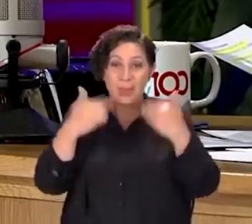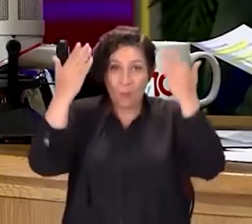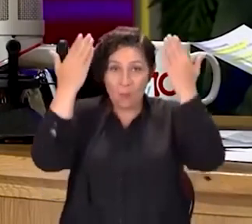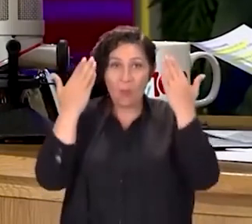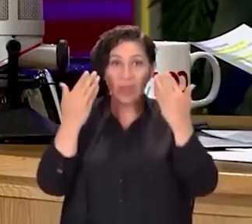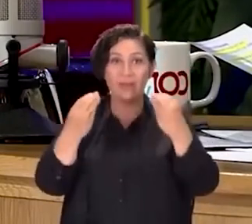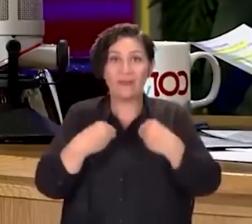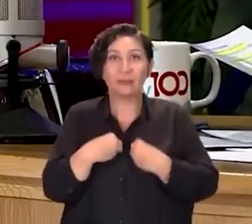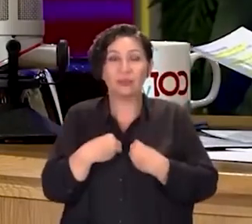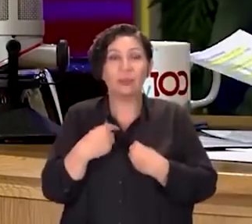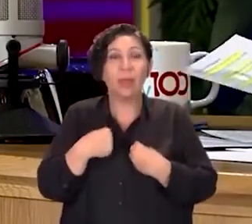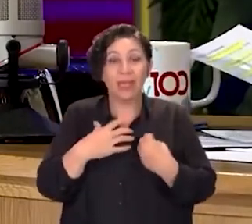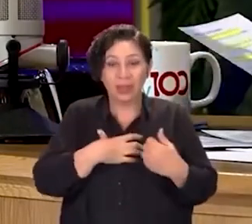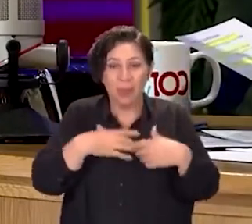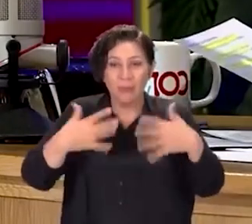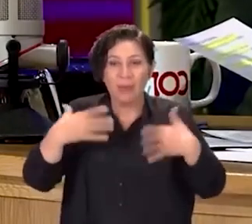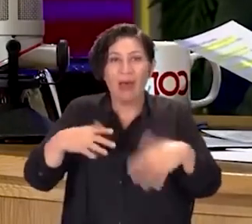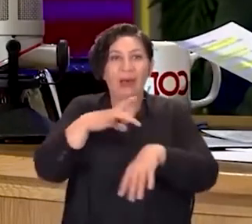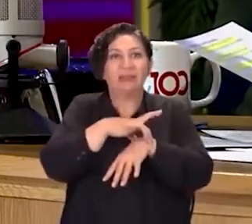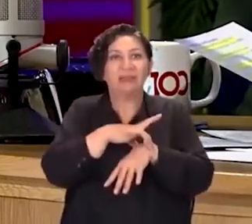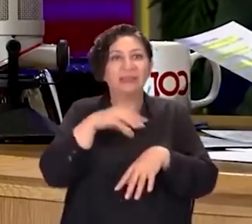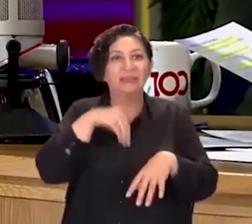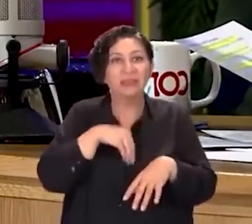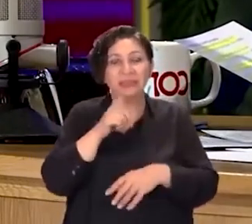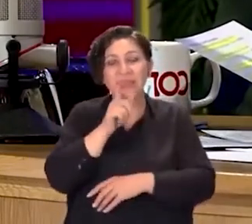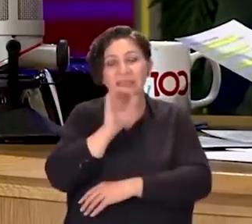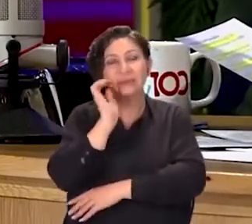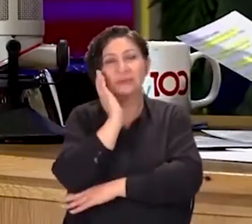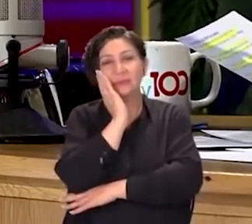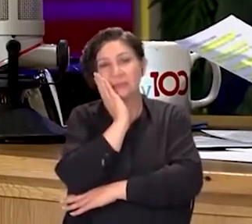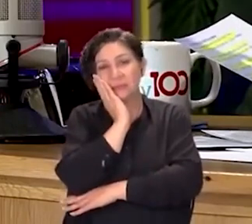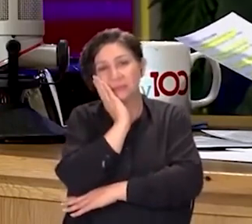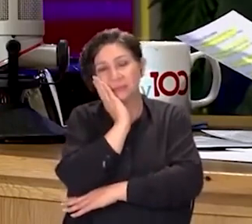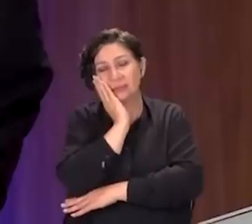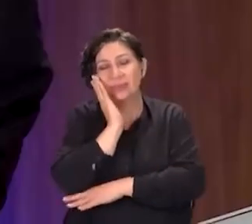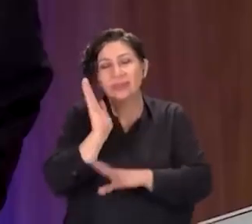böyle olmuş ve ben kendimi panik atak hastasıyım diye böyle sessiz, sakin.